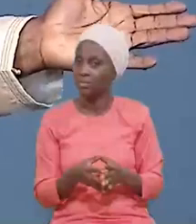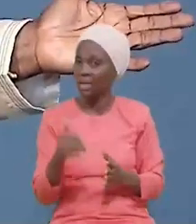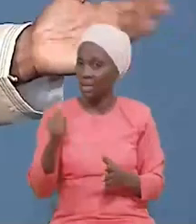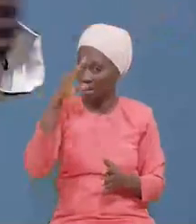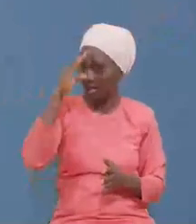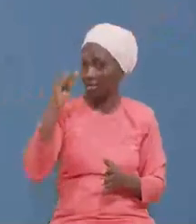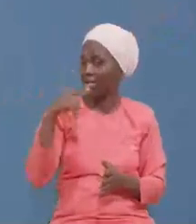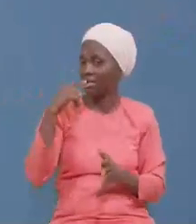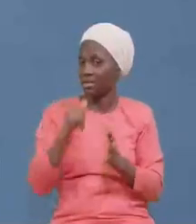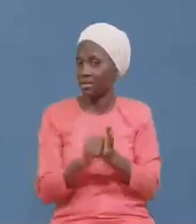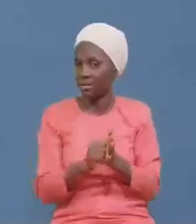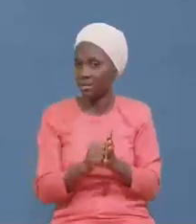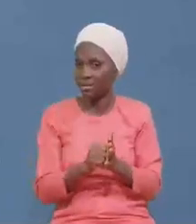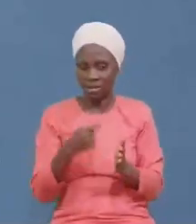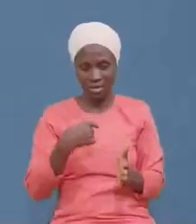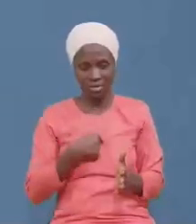Un homme dit qu'il est femme.